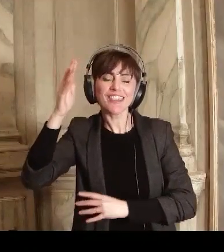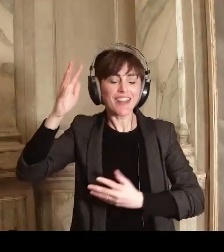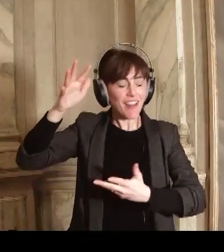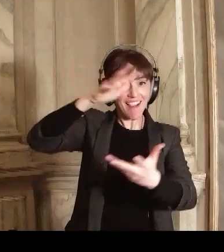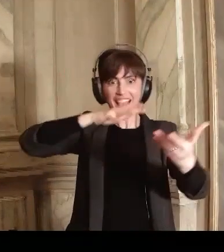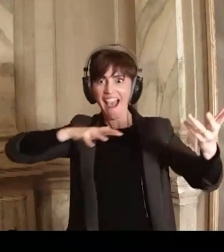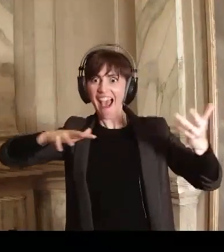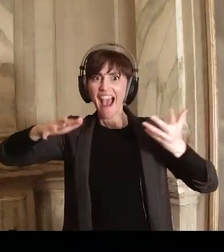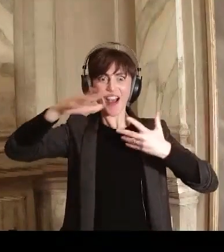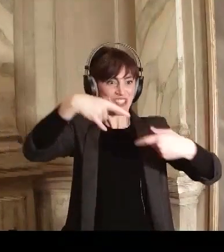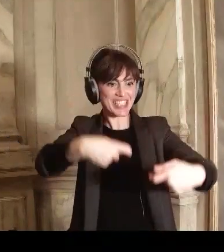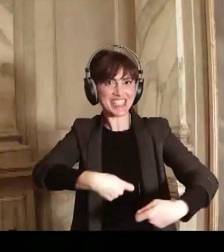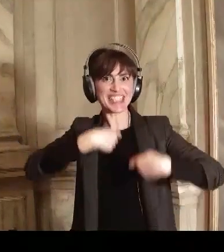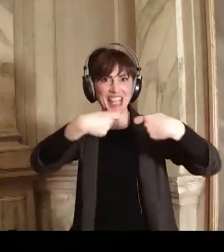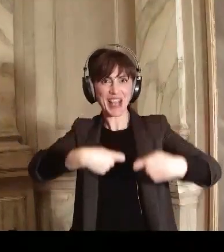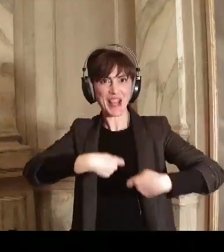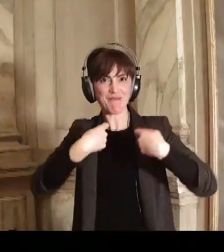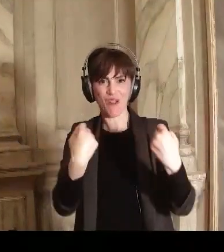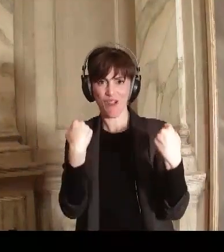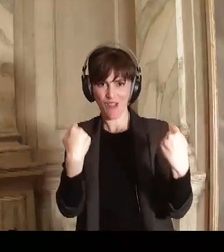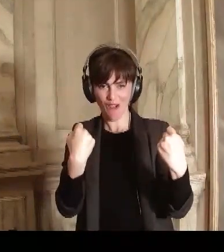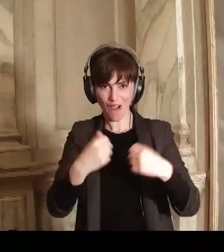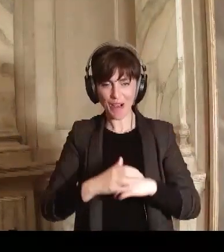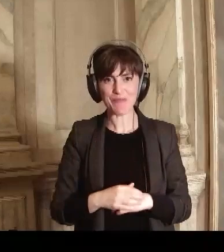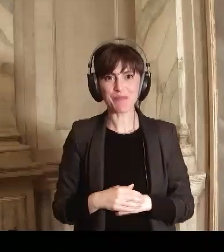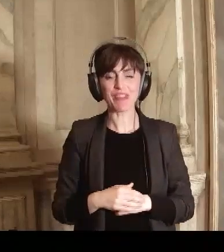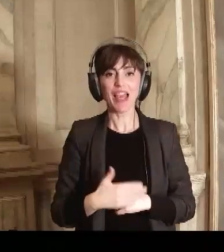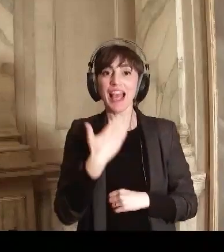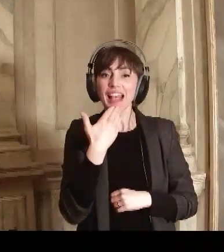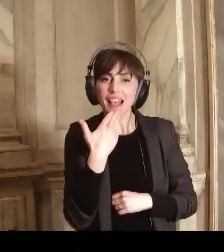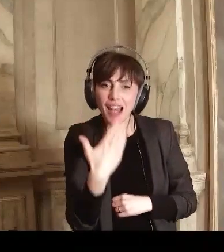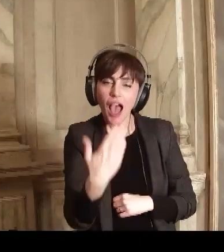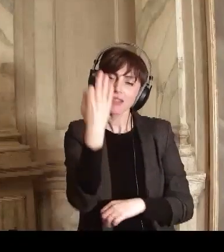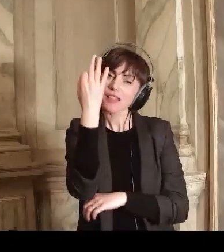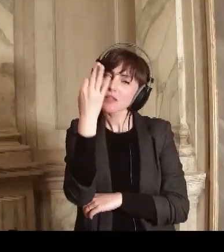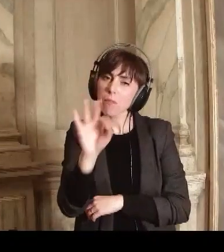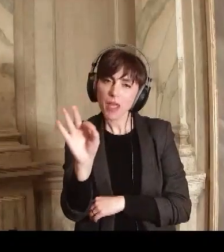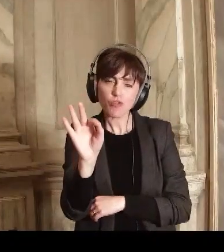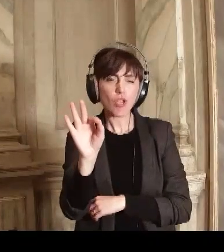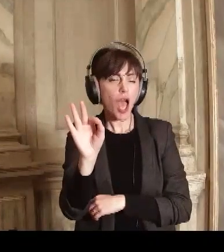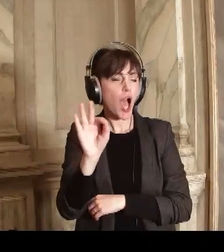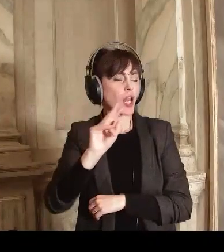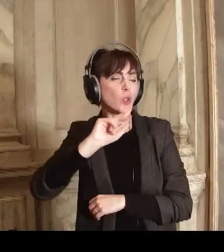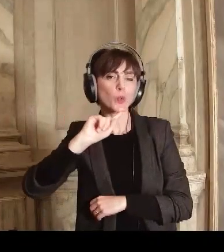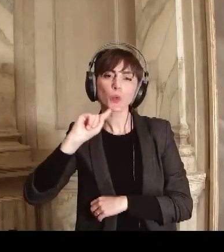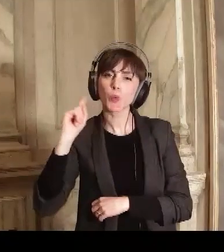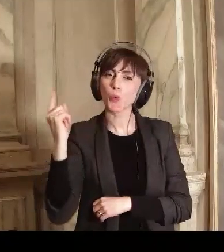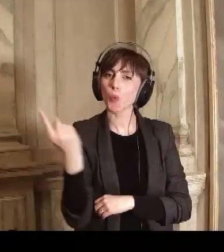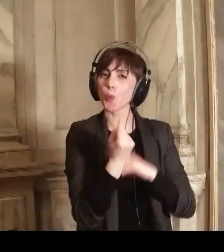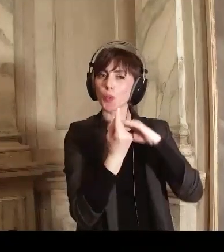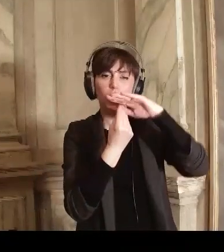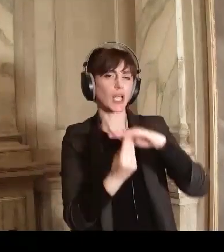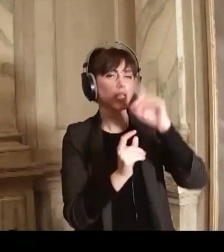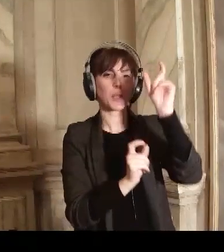rivitalizzante. Senza contare un ringraziamento speciale a ogni reparto di Biennale, a ogni singolo elemento, la cui